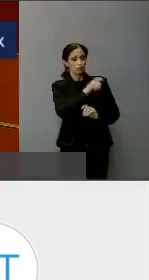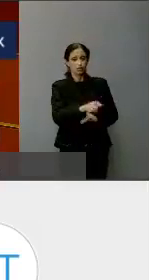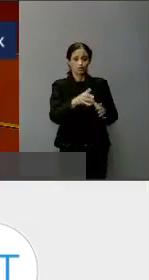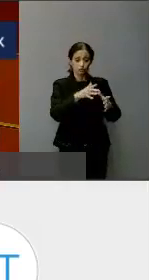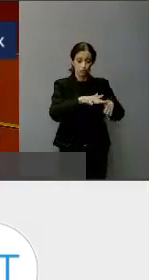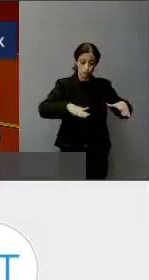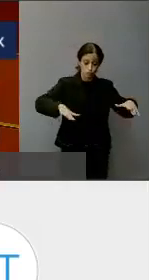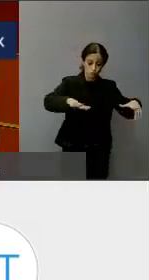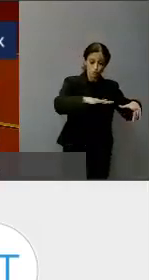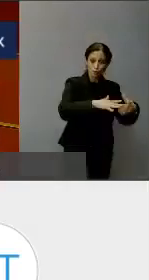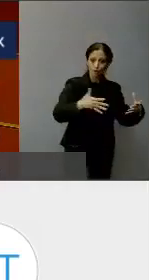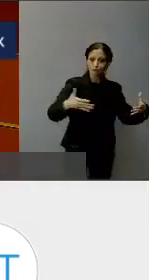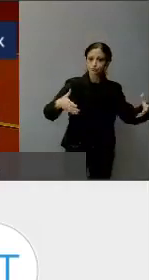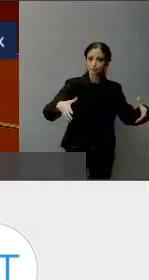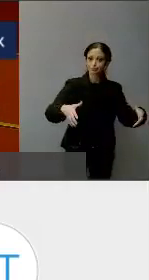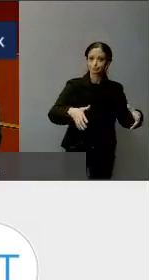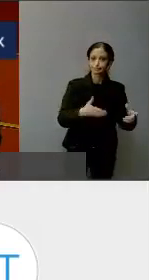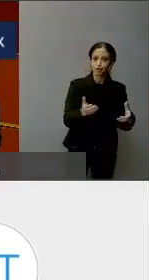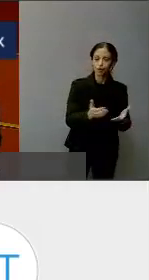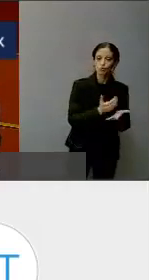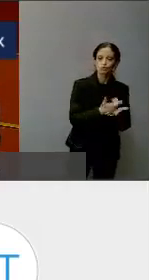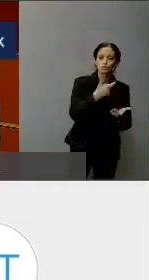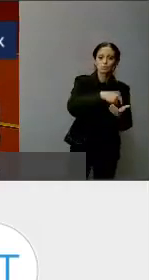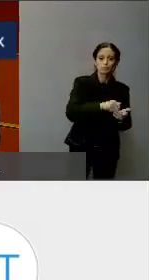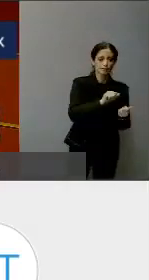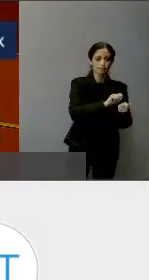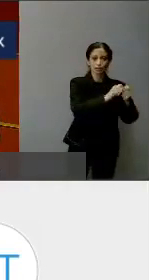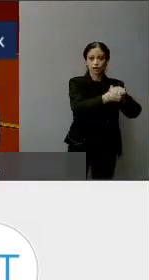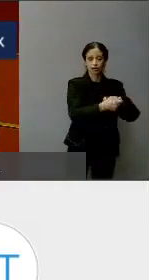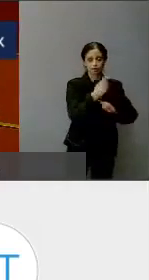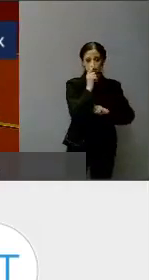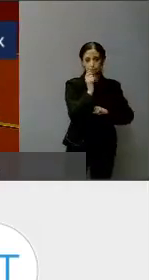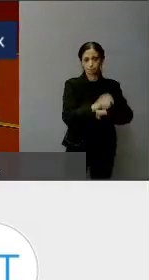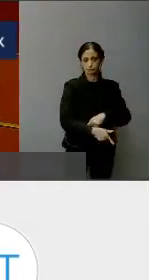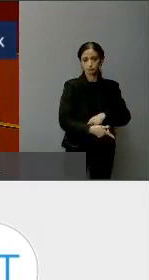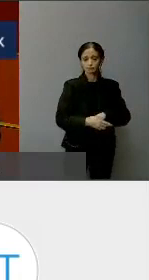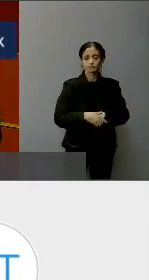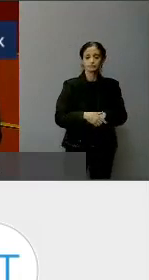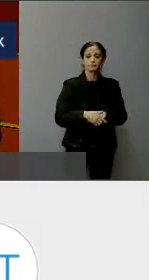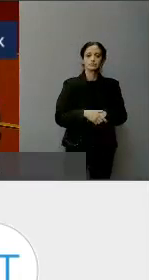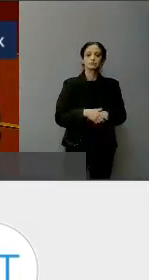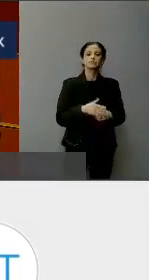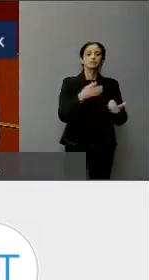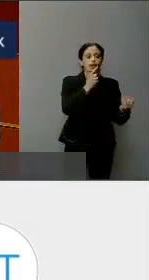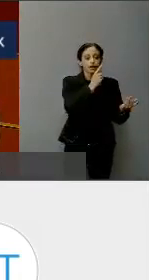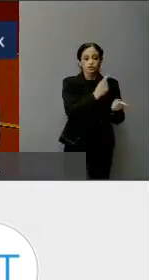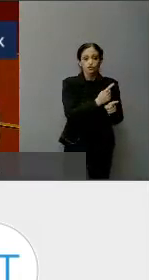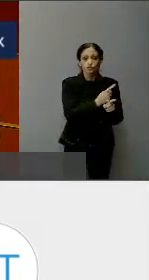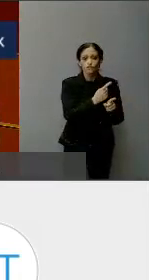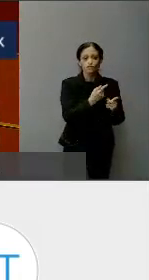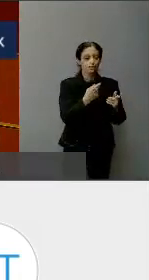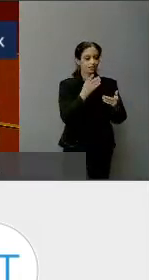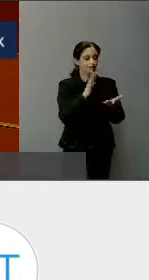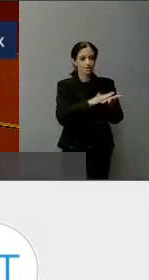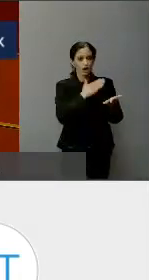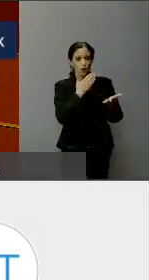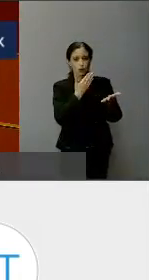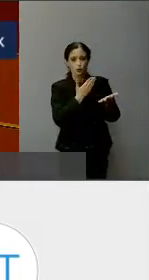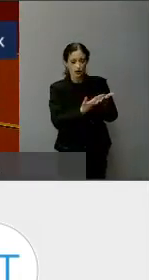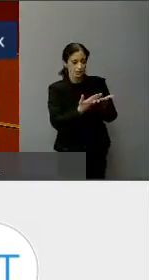rispetto al quale la variante nordismo da tenere conto dovendosi in tal senso effettuare le opportune valutazioni e